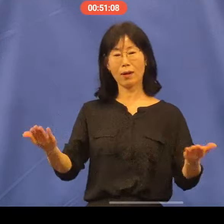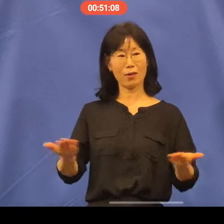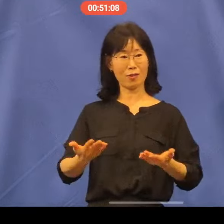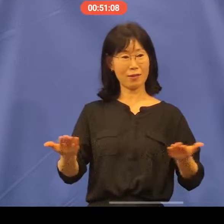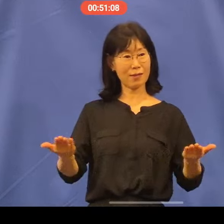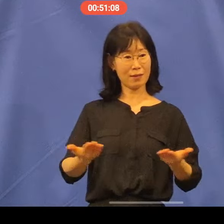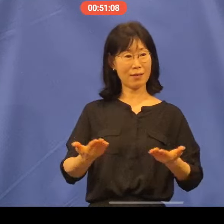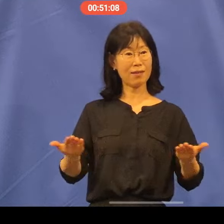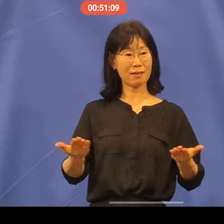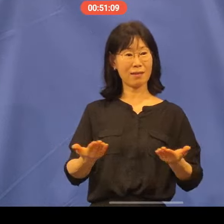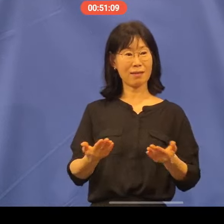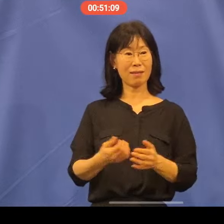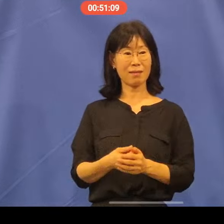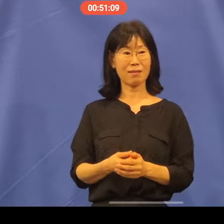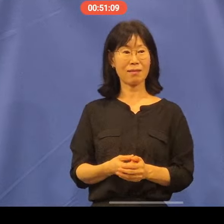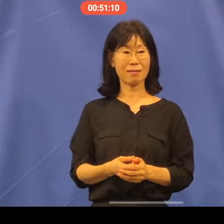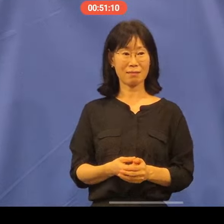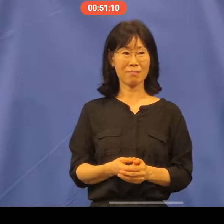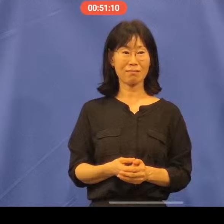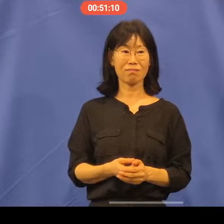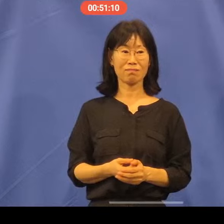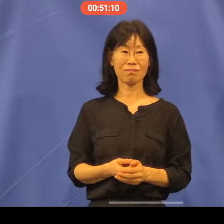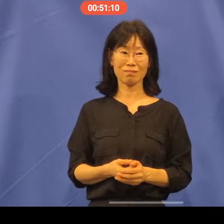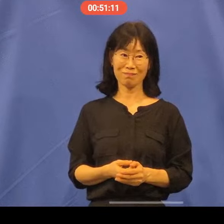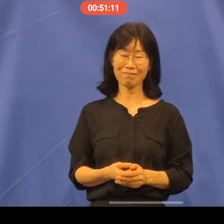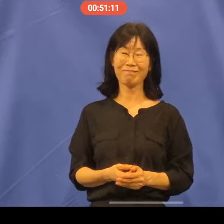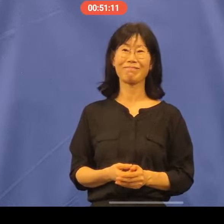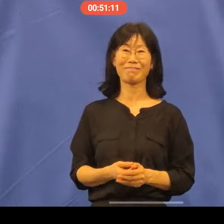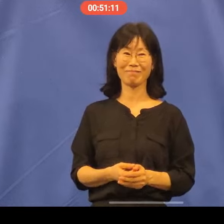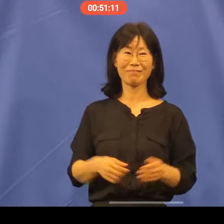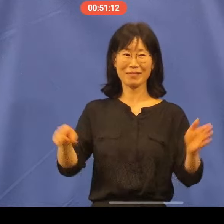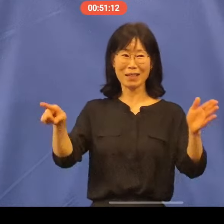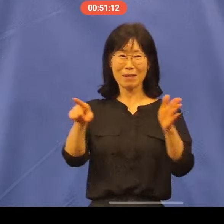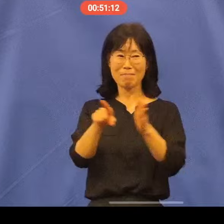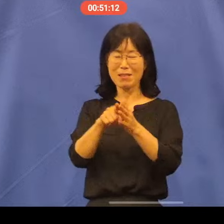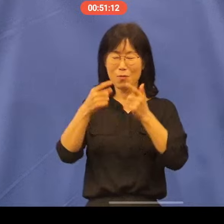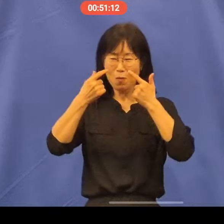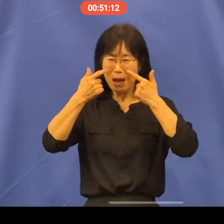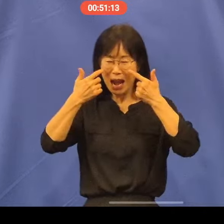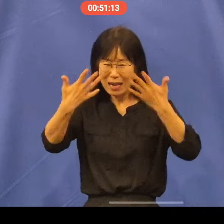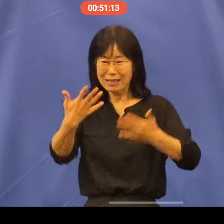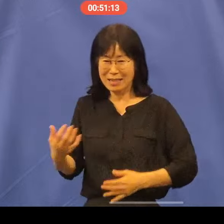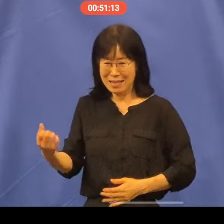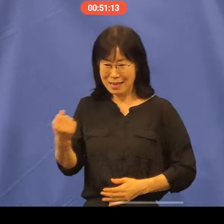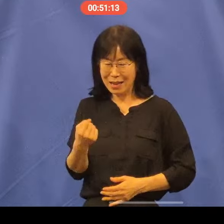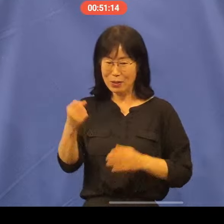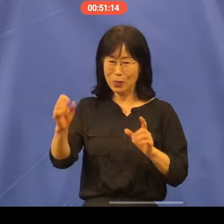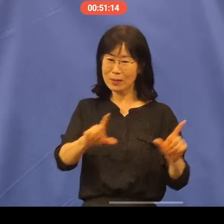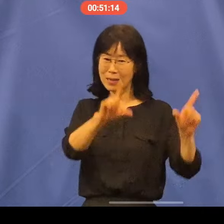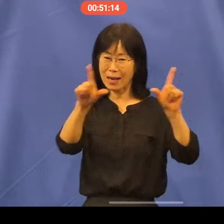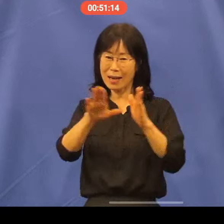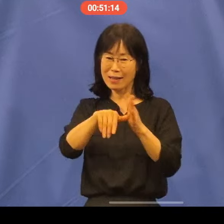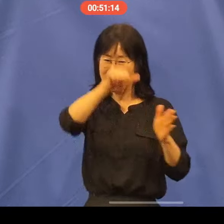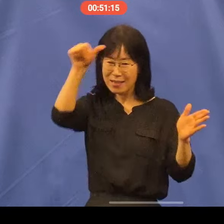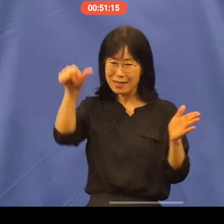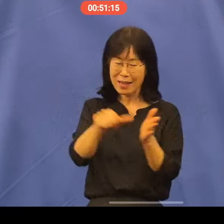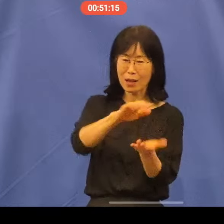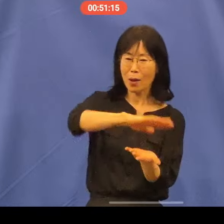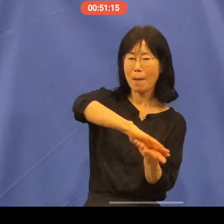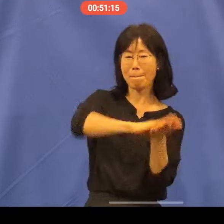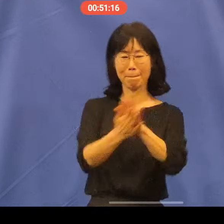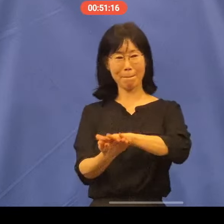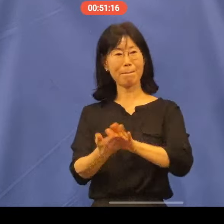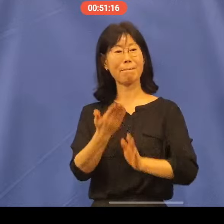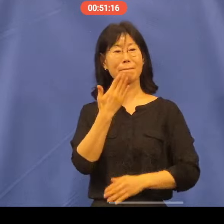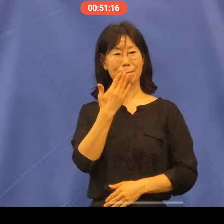오늘 여러분, 다른 것 하나 안 바꿔도요, 믿음 하나만 확실하면 모든 게 달라져요.